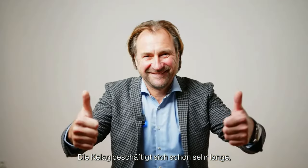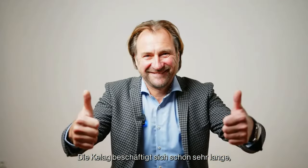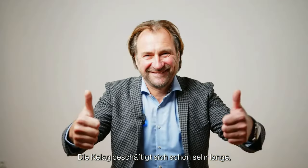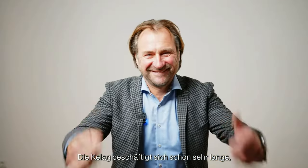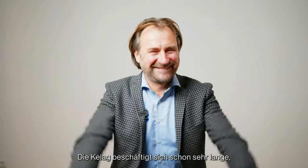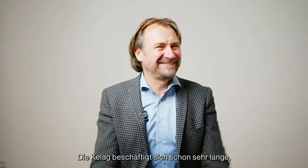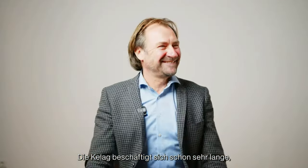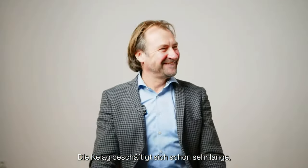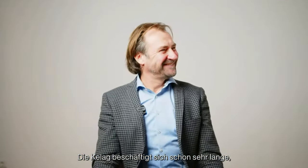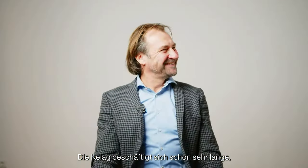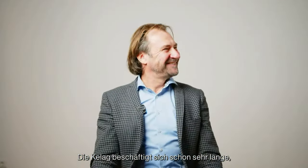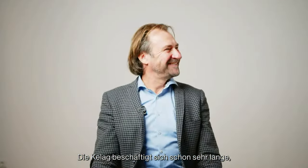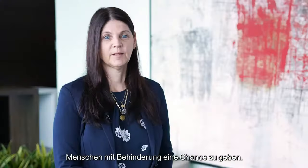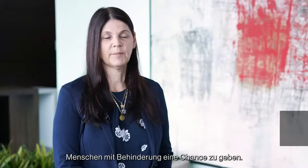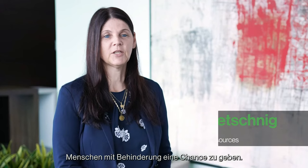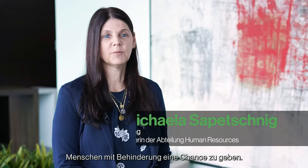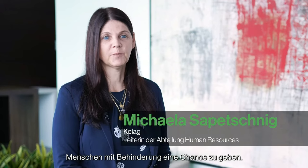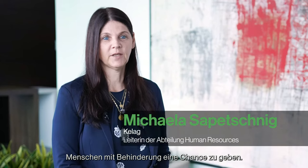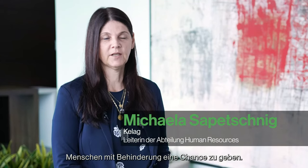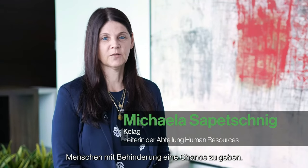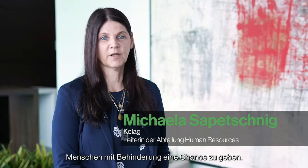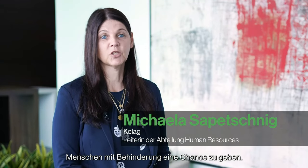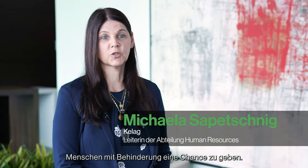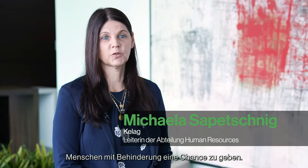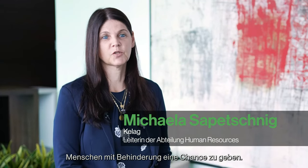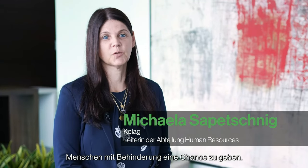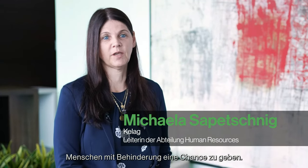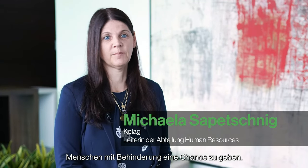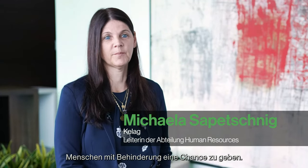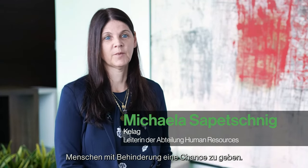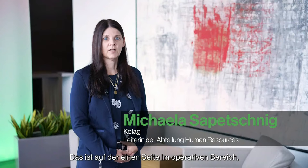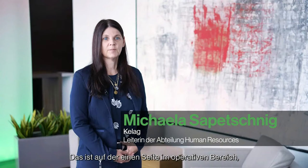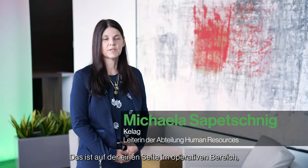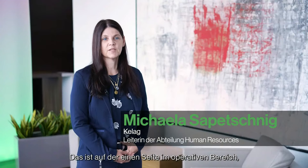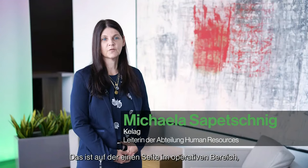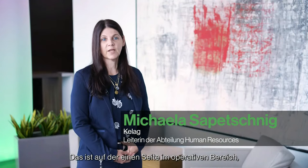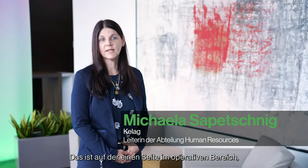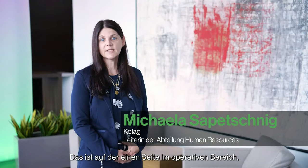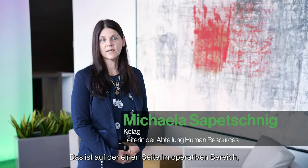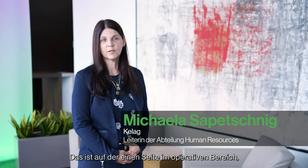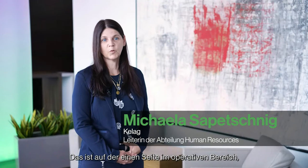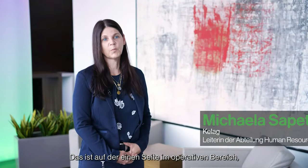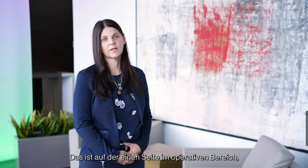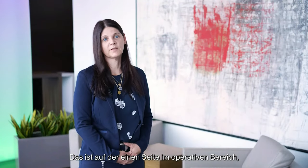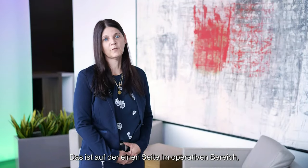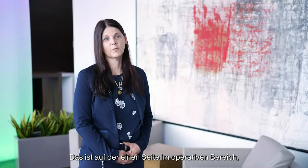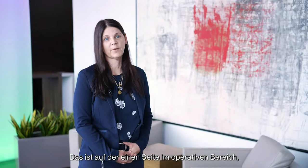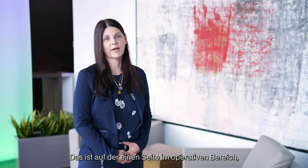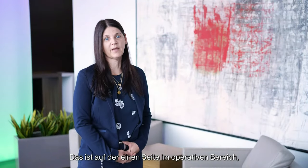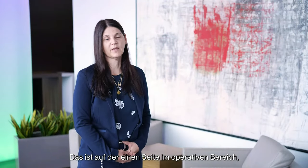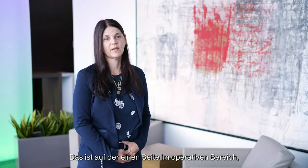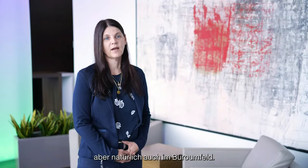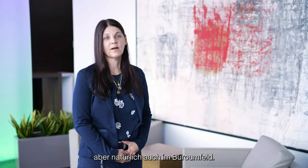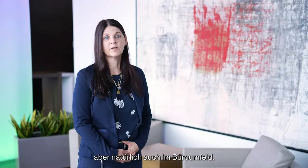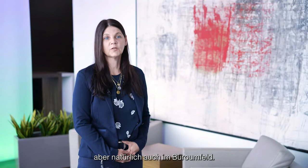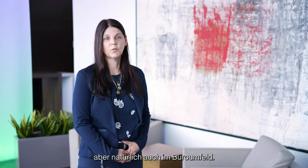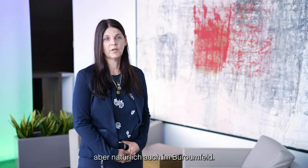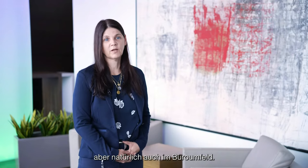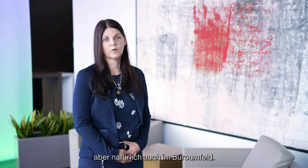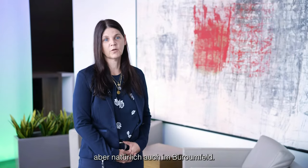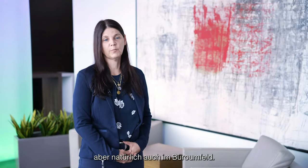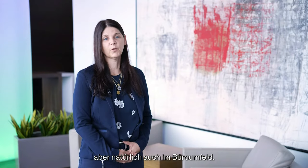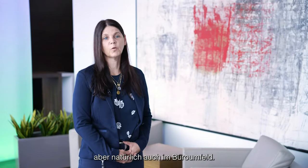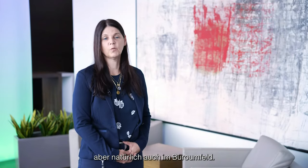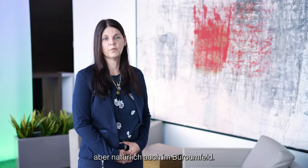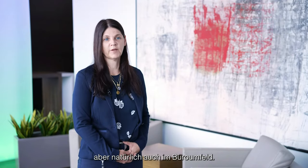KELAG beschäftigt sich schon sehr lange, Menschen mit Behinderung eine Chance zu geben. Das ist auf der einen Seite im operativen Bereich, aber natürlich